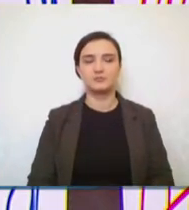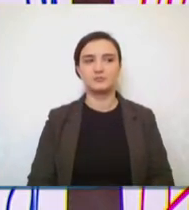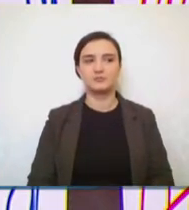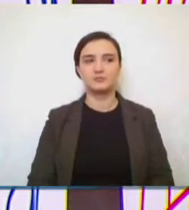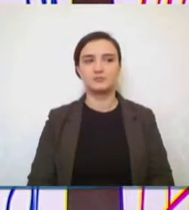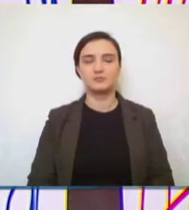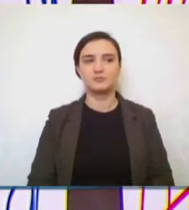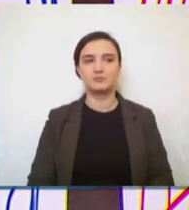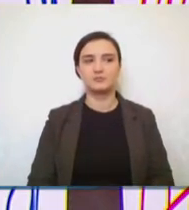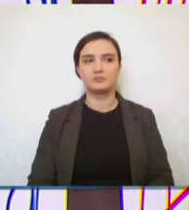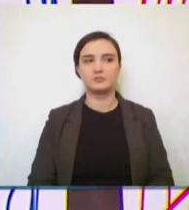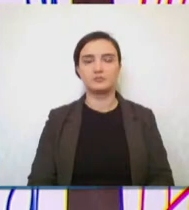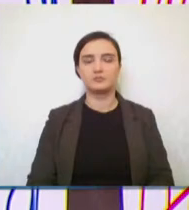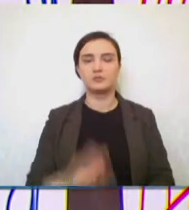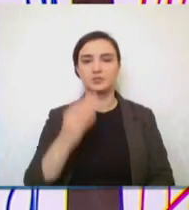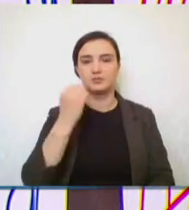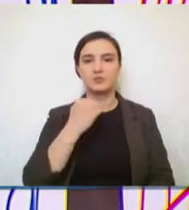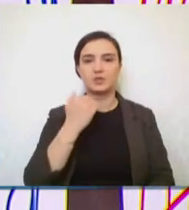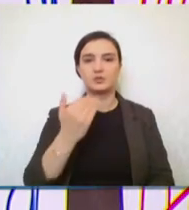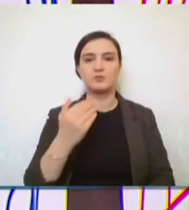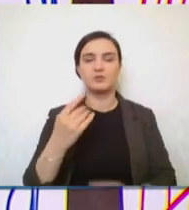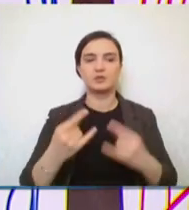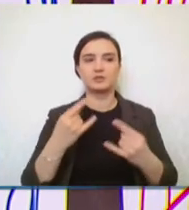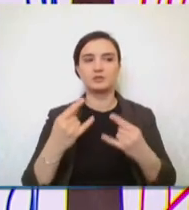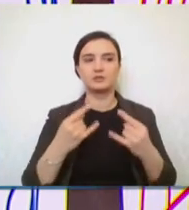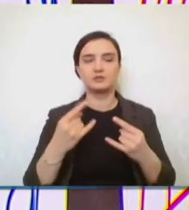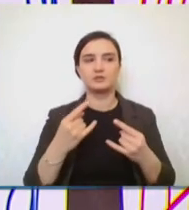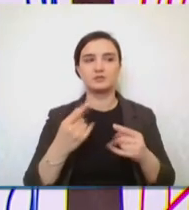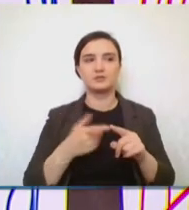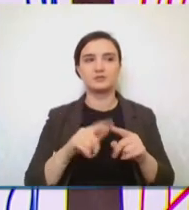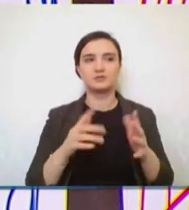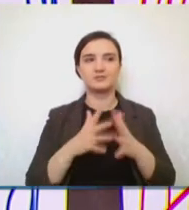თქვენი გადაცემისთვის, უღრმესად დიდი მადლობა.